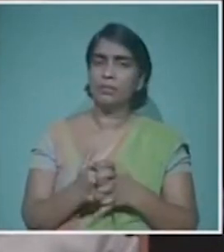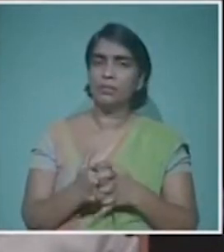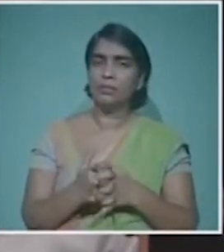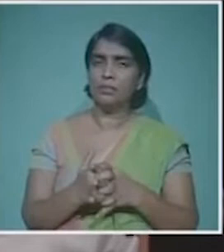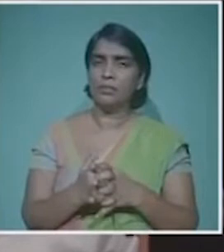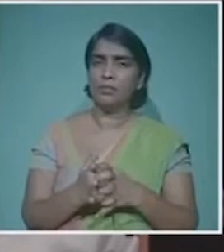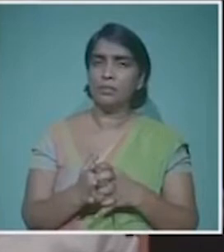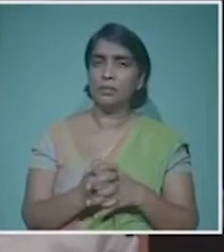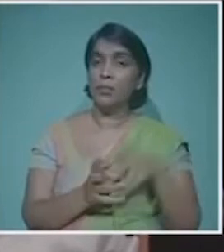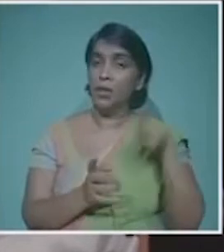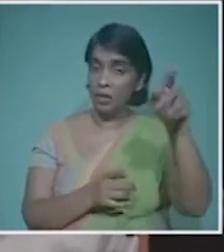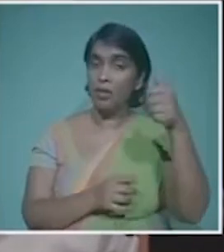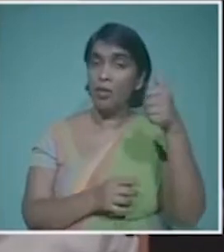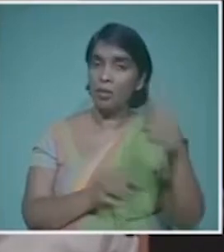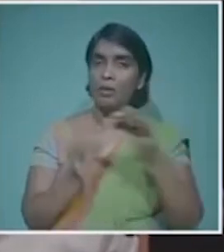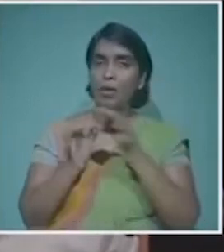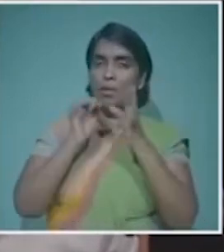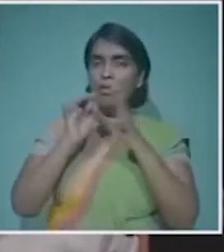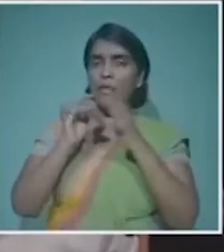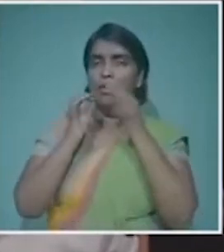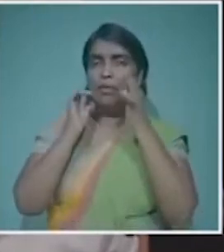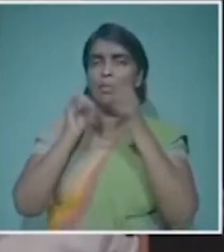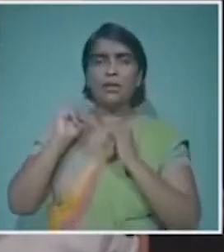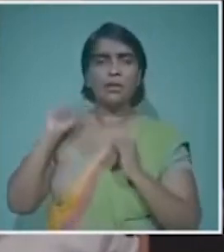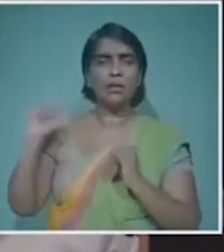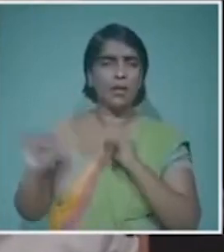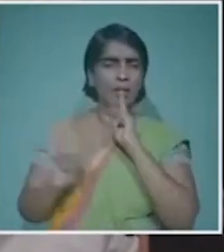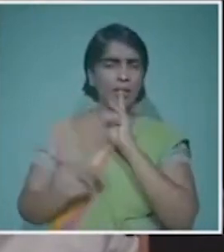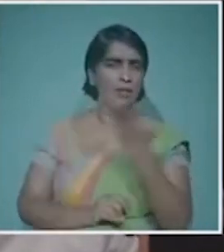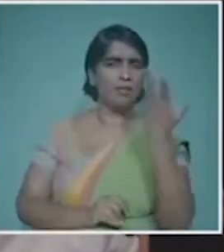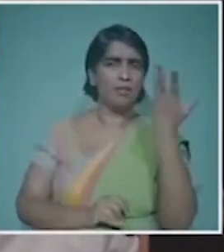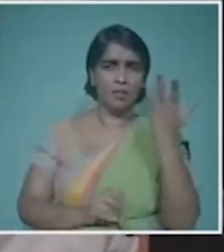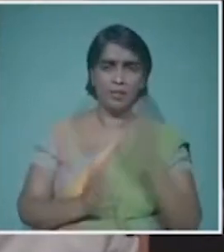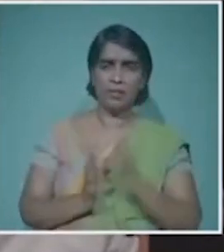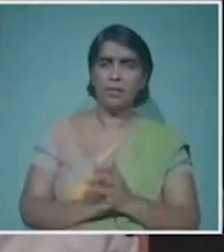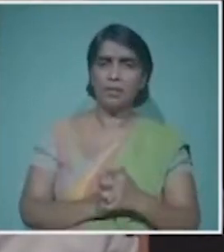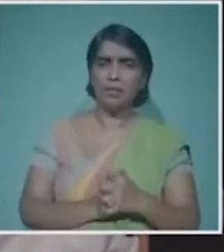එයා හොඳයි නම් එතකොට බැසිරාජ පක්ෂවිරුද්ධව කතා කරන්න බෑ